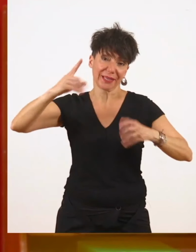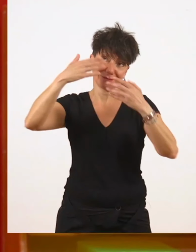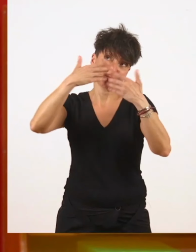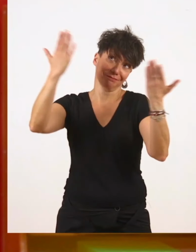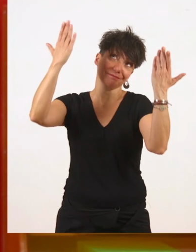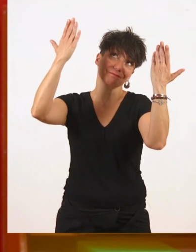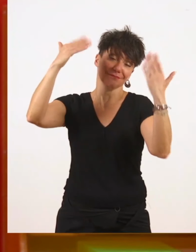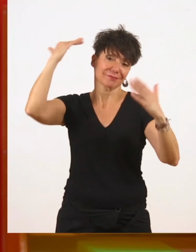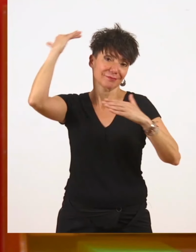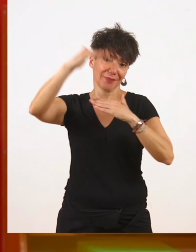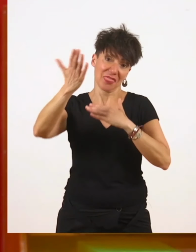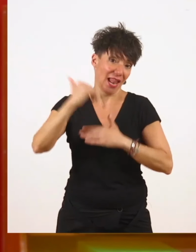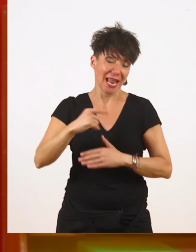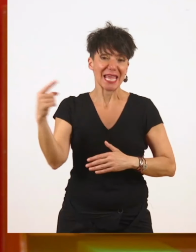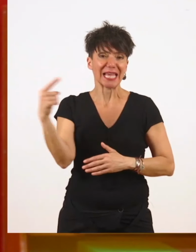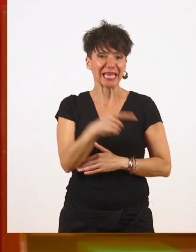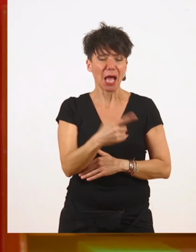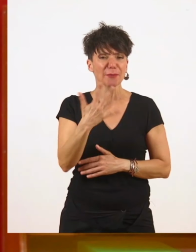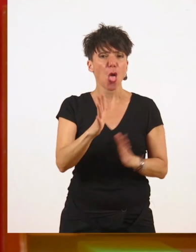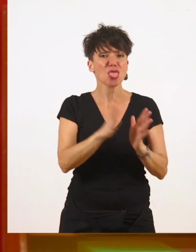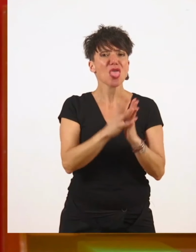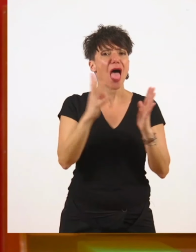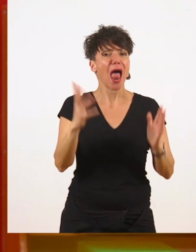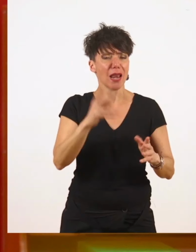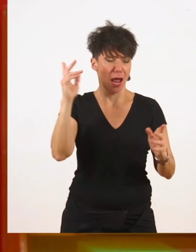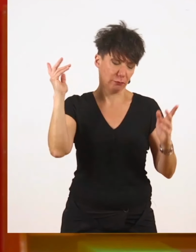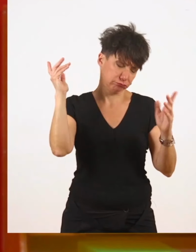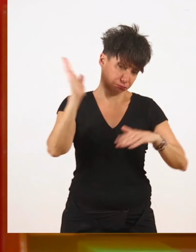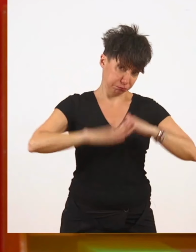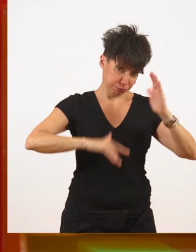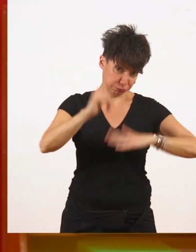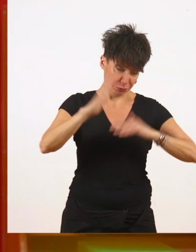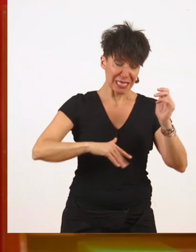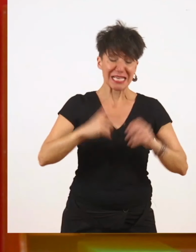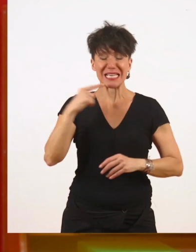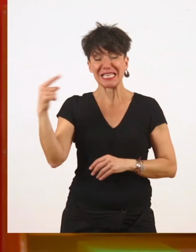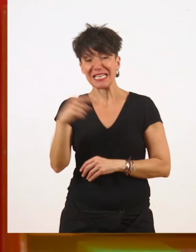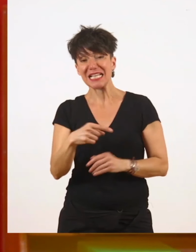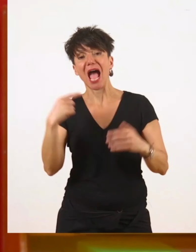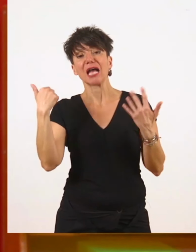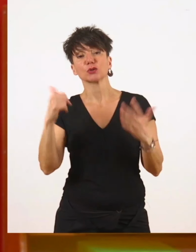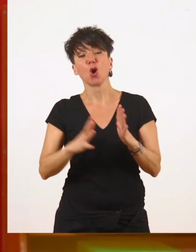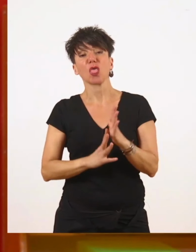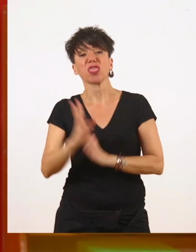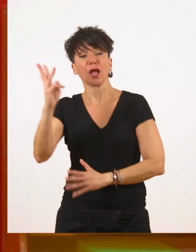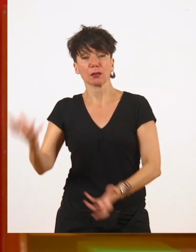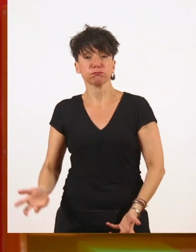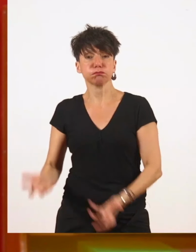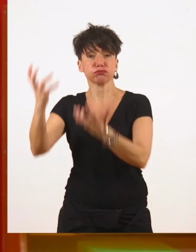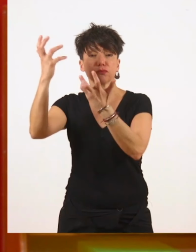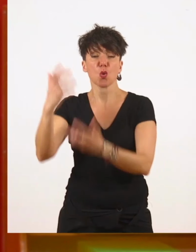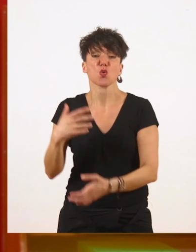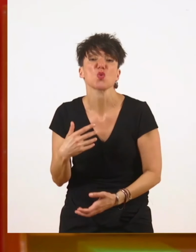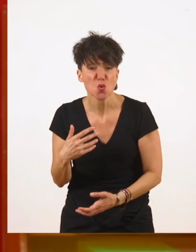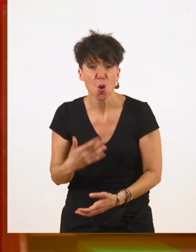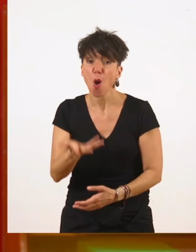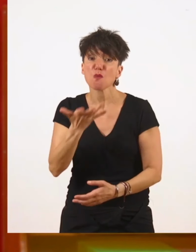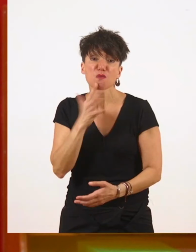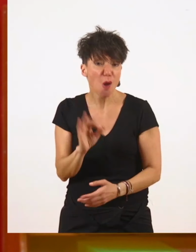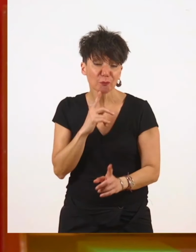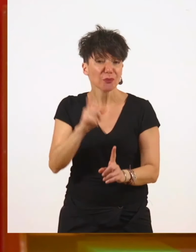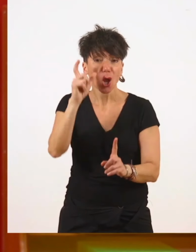1599, αλλά το 1613 δυστικό χως κάηκε. Κάποιες πηγές αναφέρουν ότι κάηκε κατά τη διάρκεια ενός έργου του